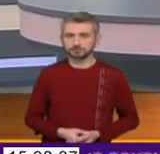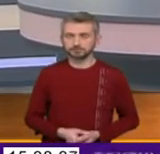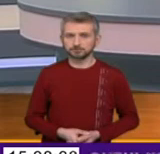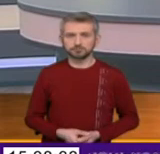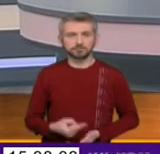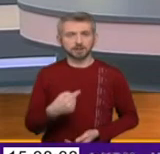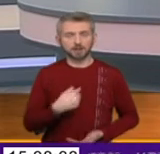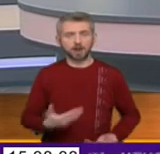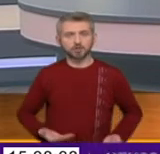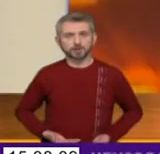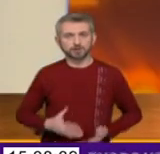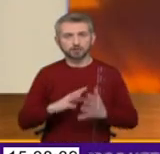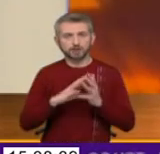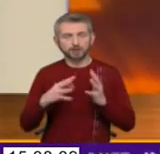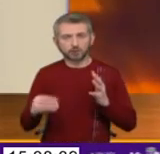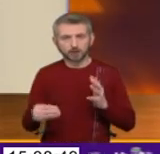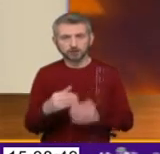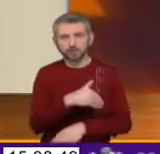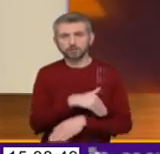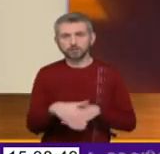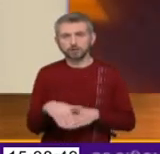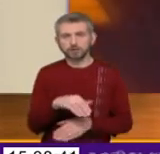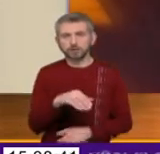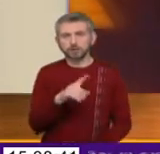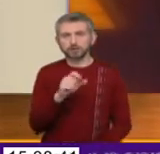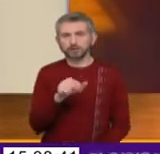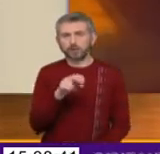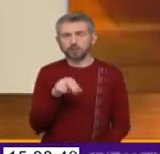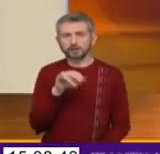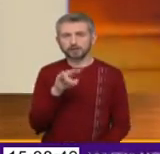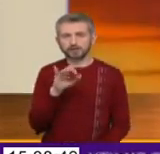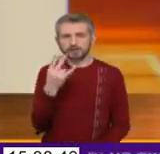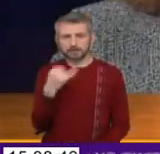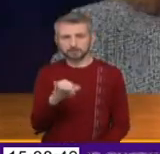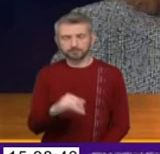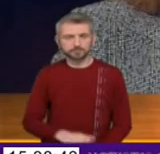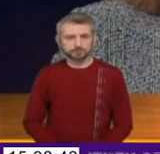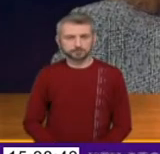Я живу на Виноградарі. Так. На вулиці Заходинській. Угу.